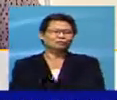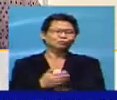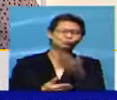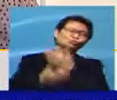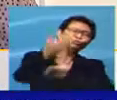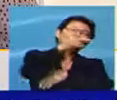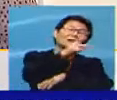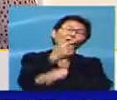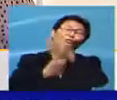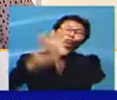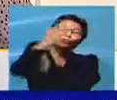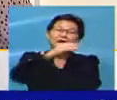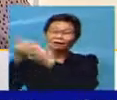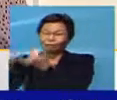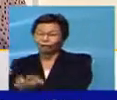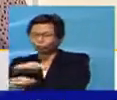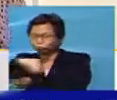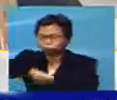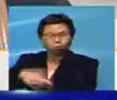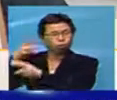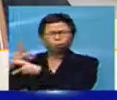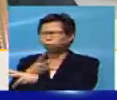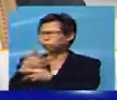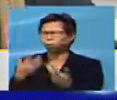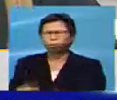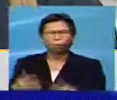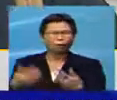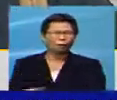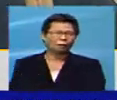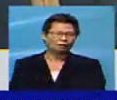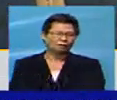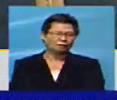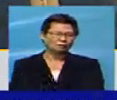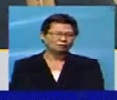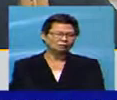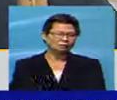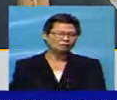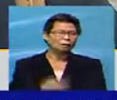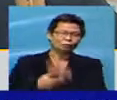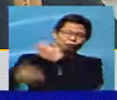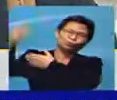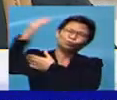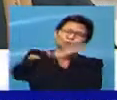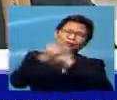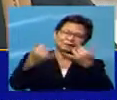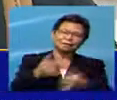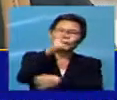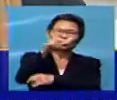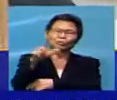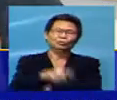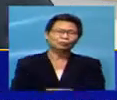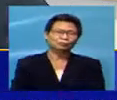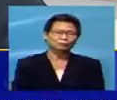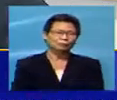dulu KL dan sekarang macam mana, perubahan yang ketara sangat. Memang baguslah dari segi masa dulu dan masa sekarang, budak-budak tahu